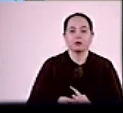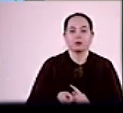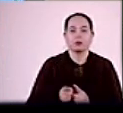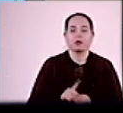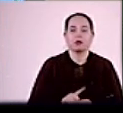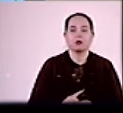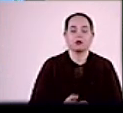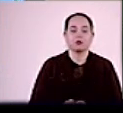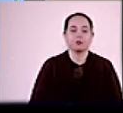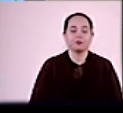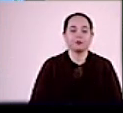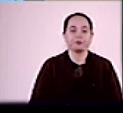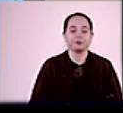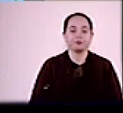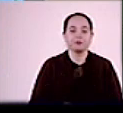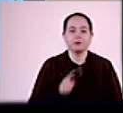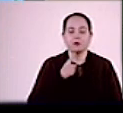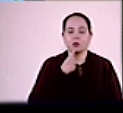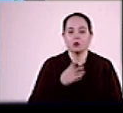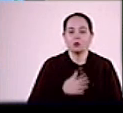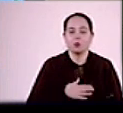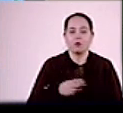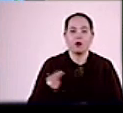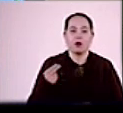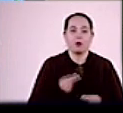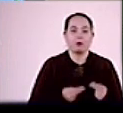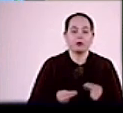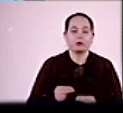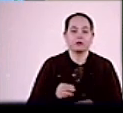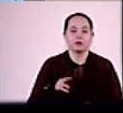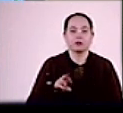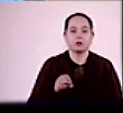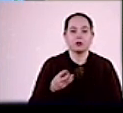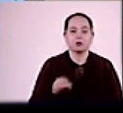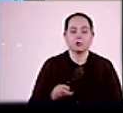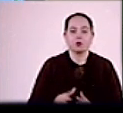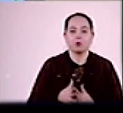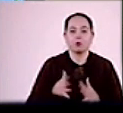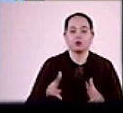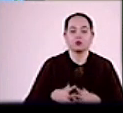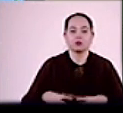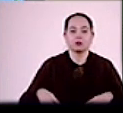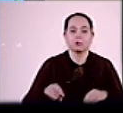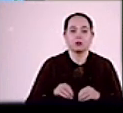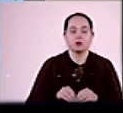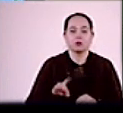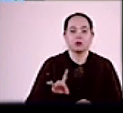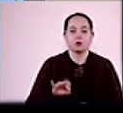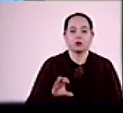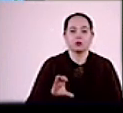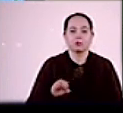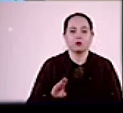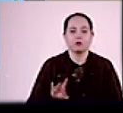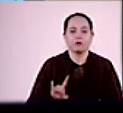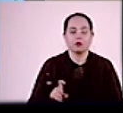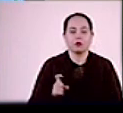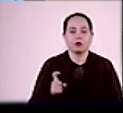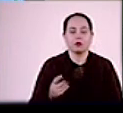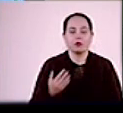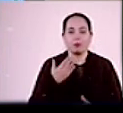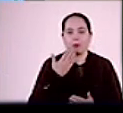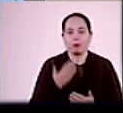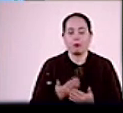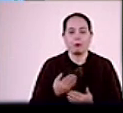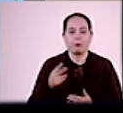изменяются. С любовью описывает Толстой большую семью Ростовых. Их младший